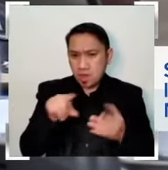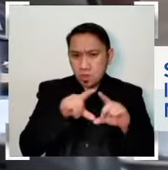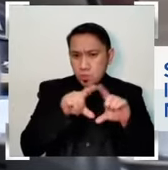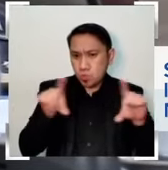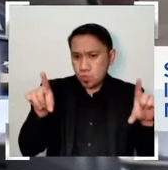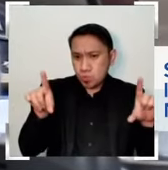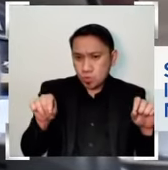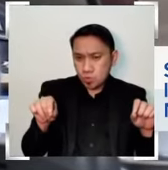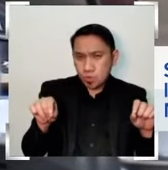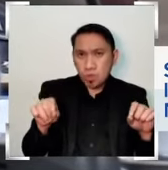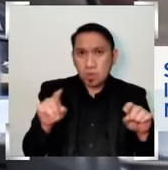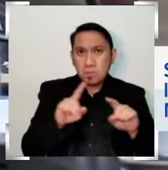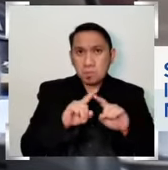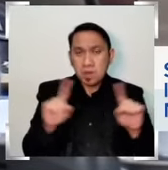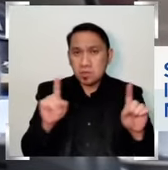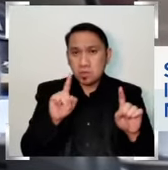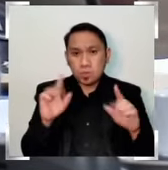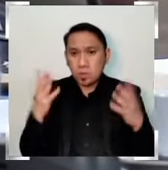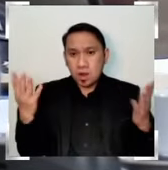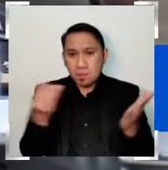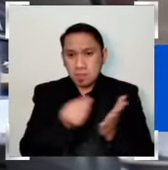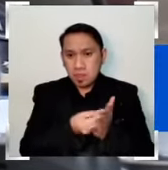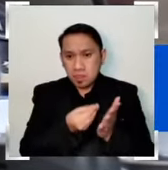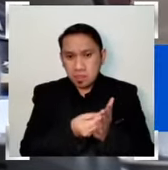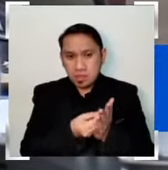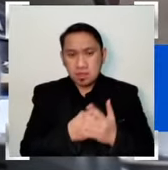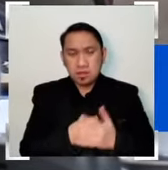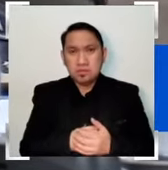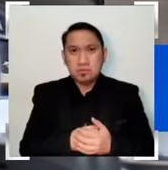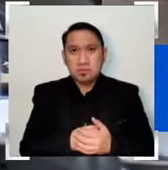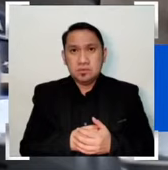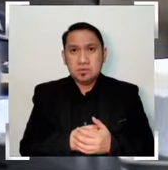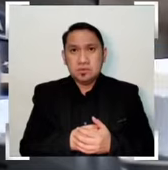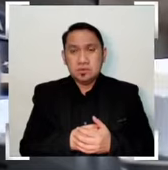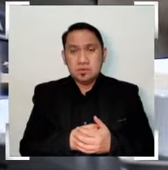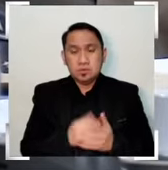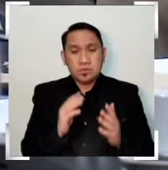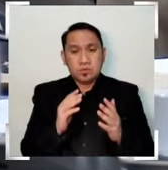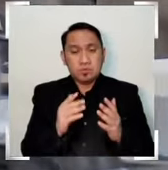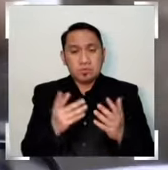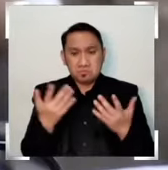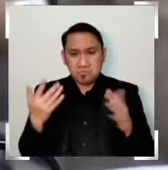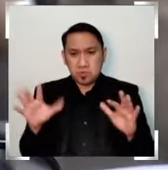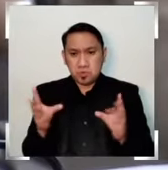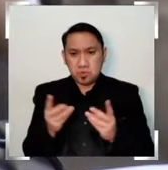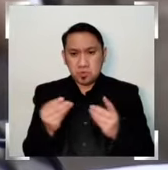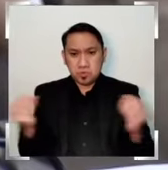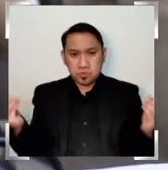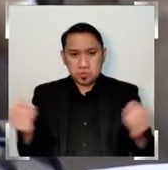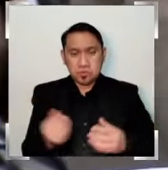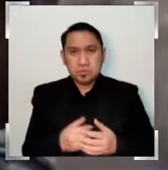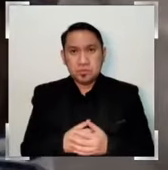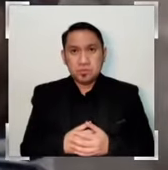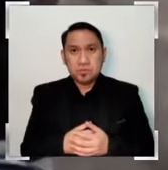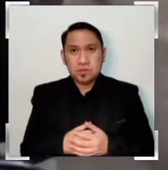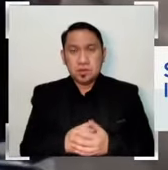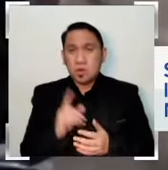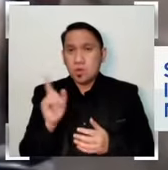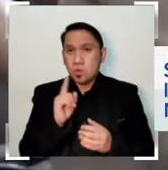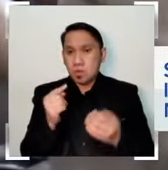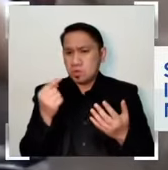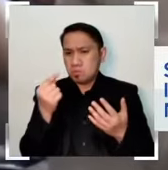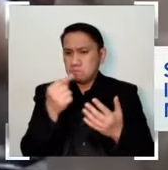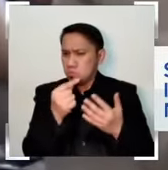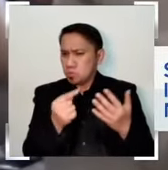Your Honors, settled na po ito, Your Honor. Paano na-settle? Nasa aking pangay. Ano itong mga nagsitalbog na